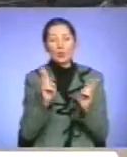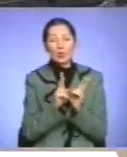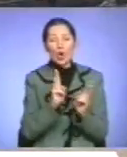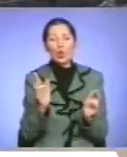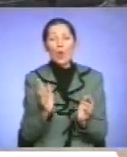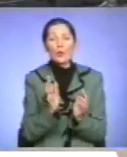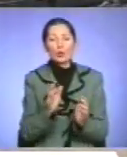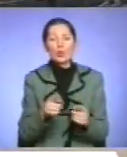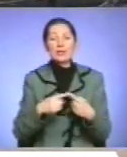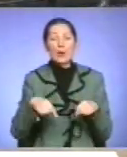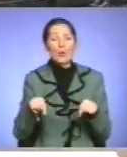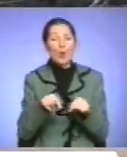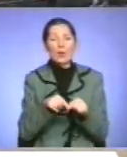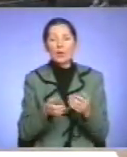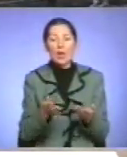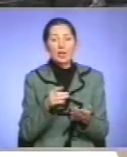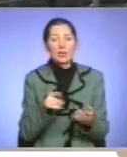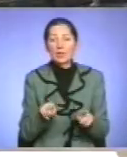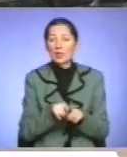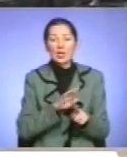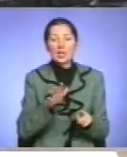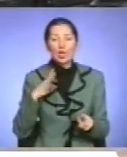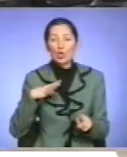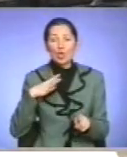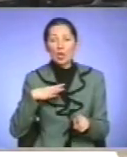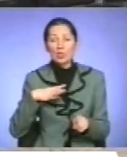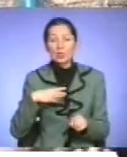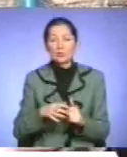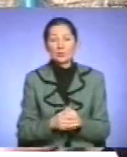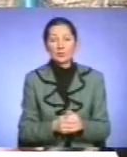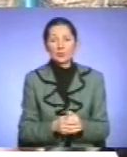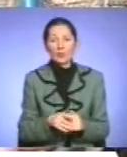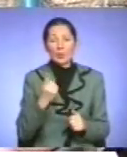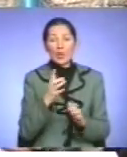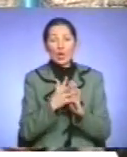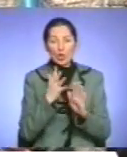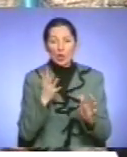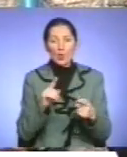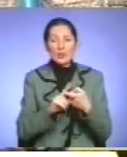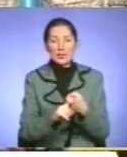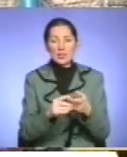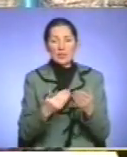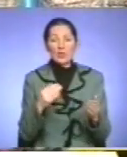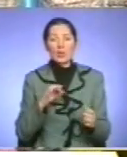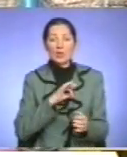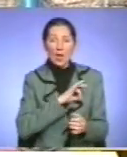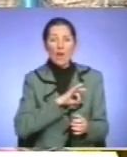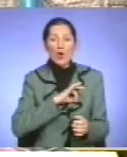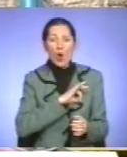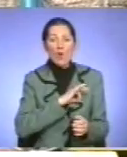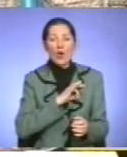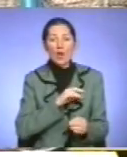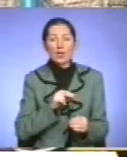про об'єкт тощо. Однак їх так і не дочекалися. В першу чергу залежить від вихованості